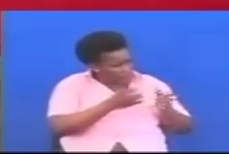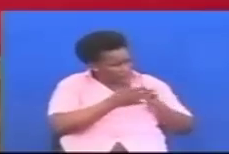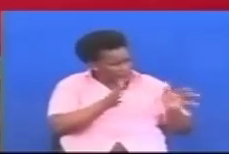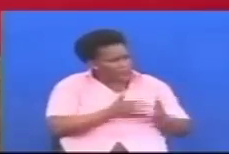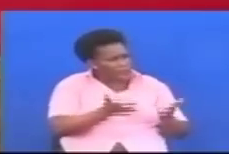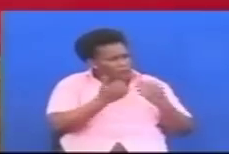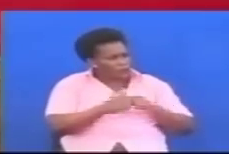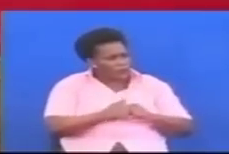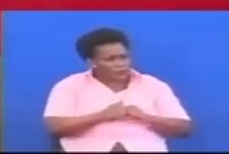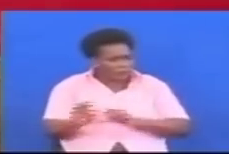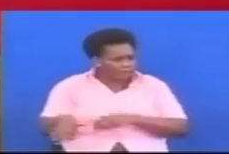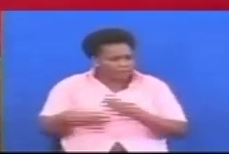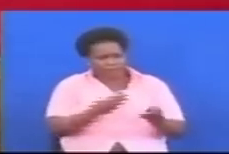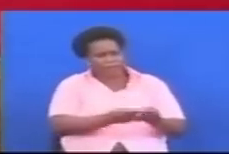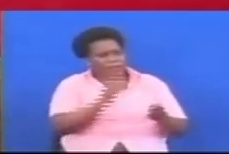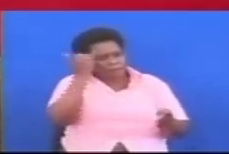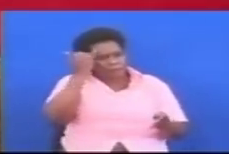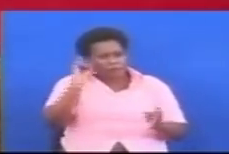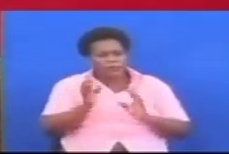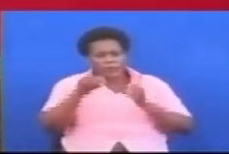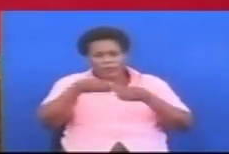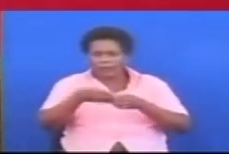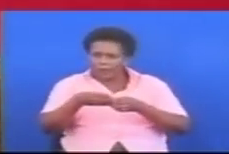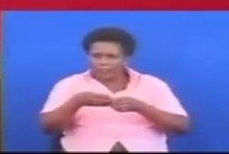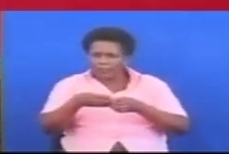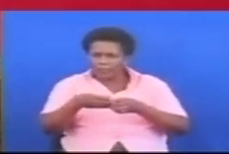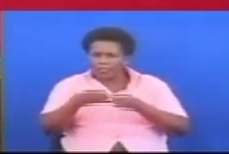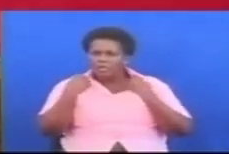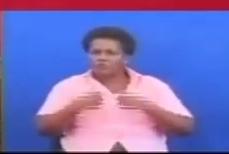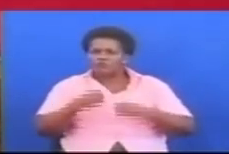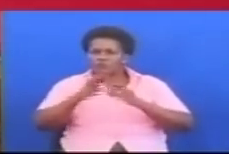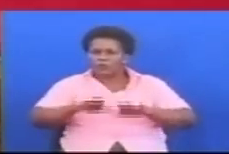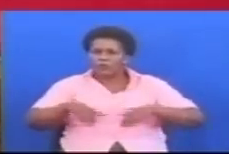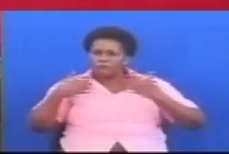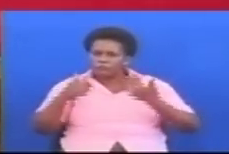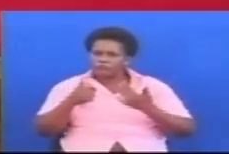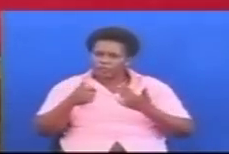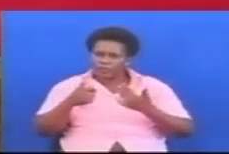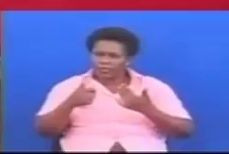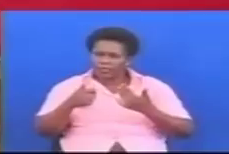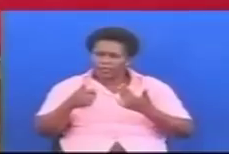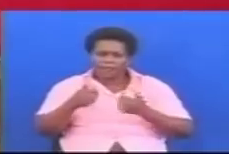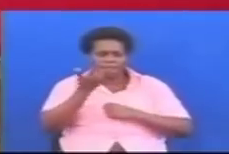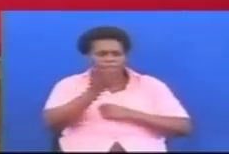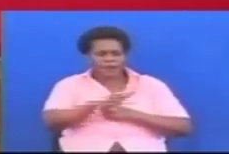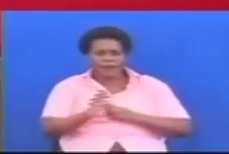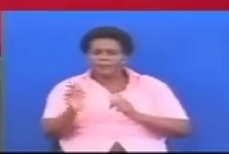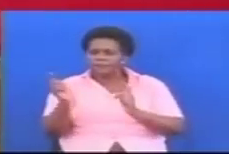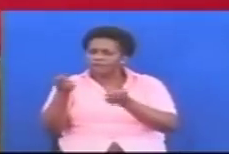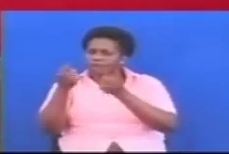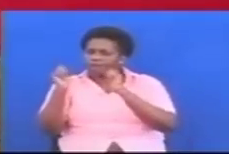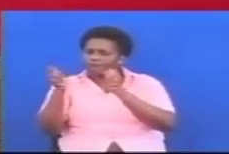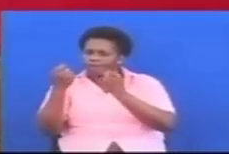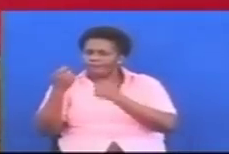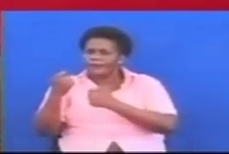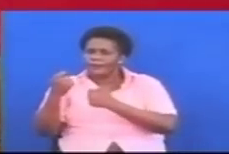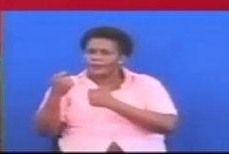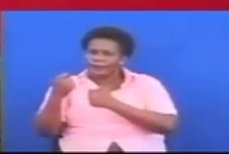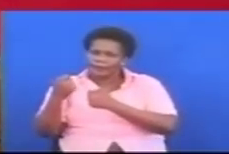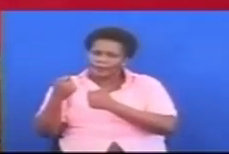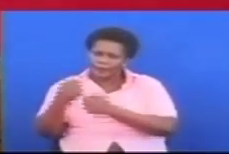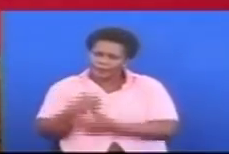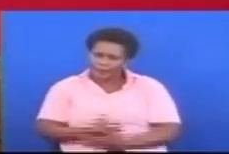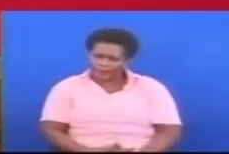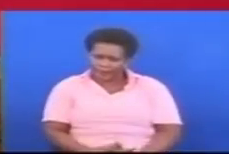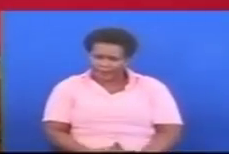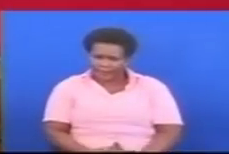kilimo, mifugo na maji kuhusu utekelezaji wa bajeti ya Wizara ya Maji. Naomba nichukue fursa hii kumpongeza sana